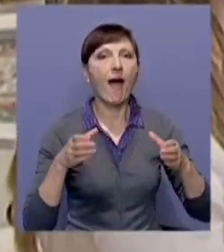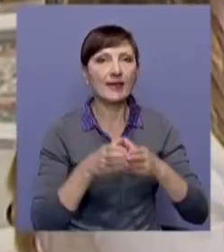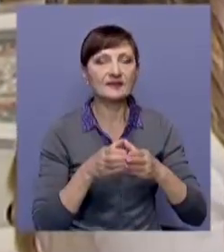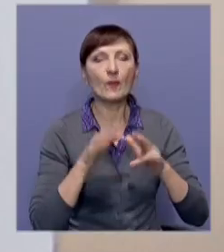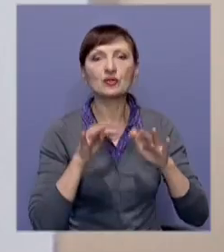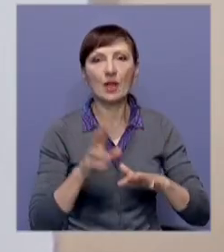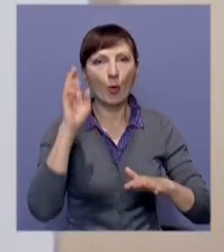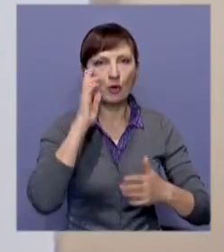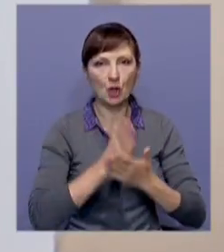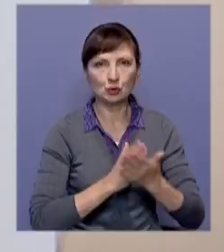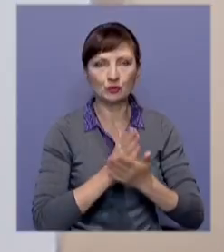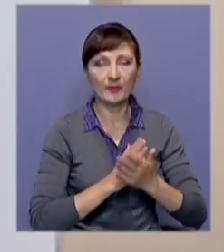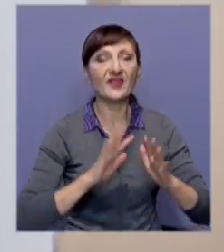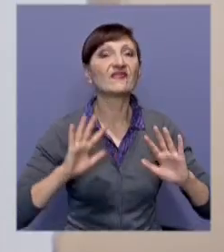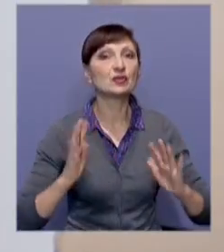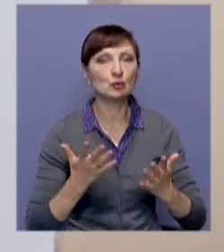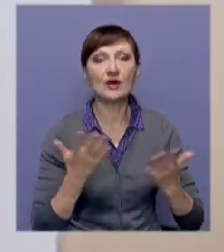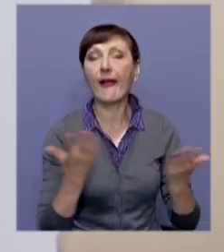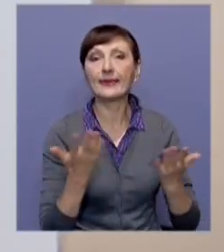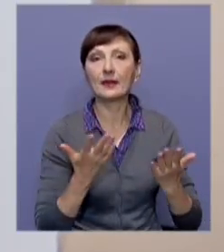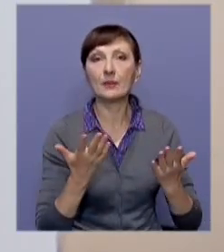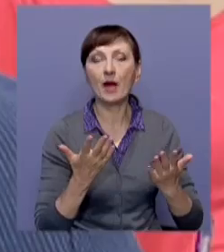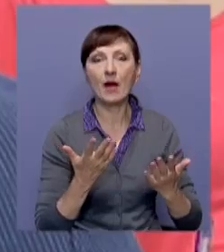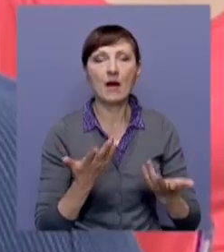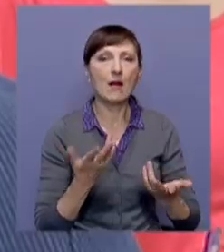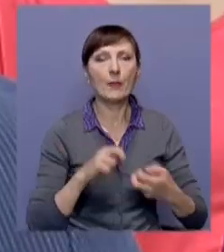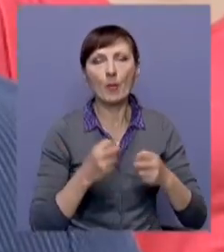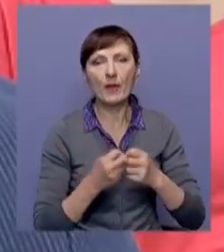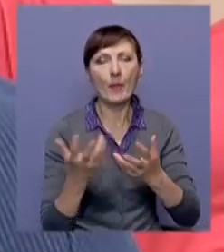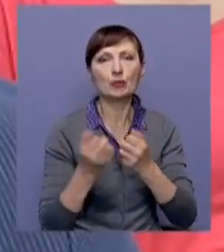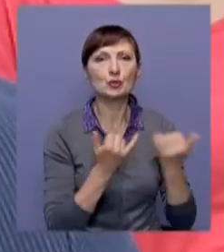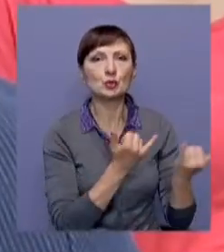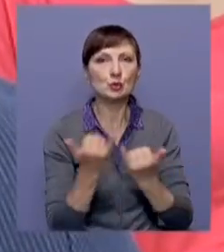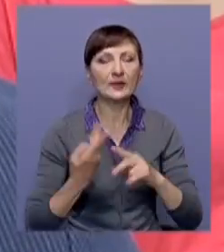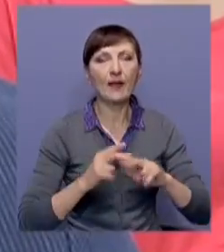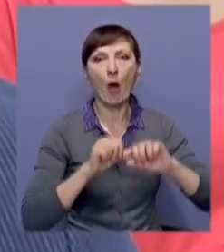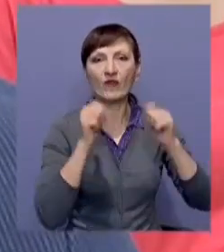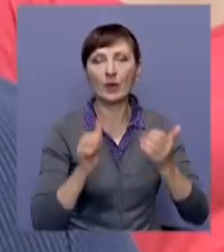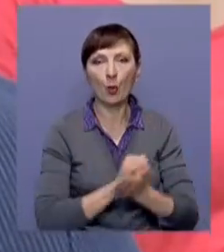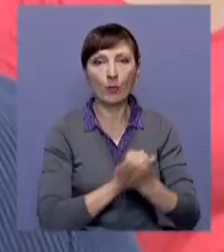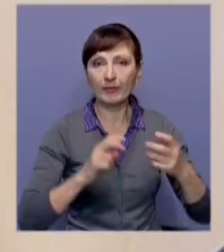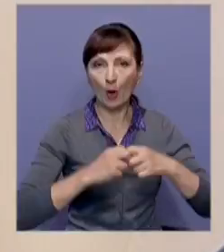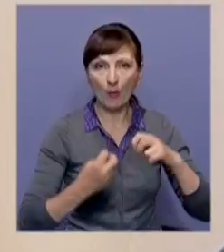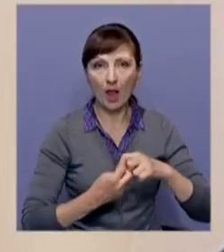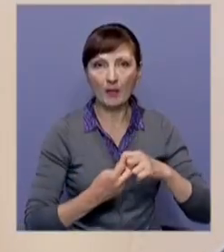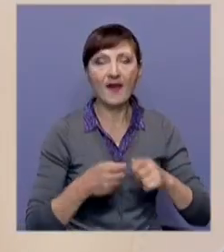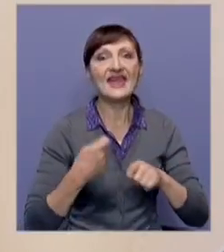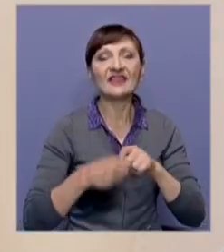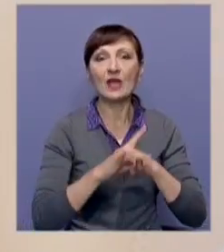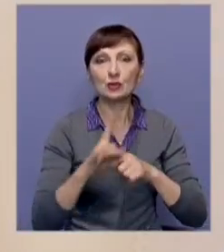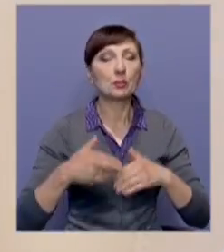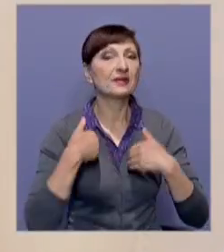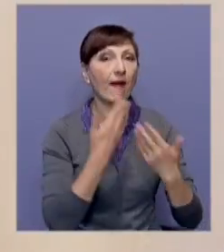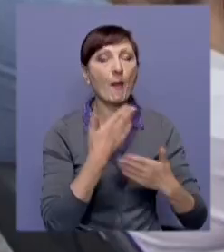делам госслужбы. В случае каких-либо заминок с получением услуг или оформлением документов, инвесторам